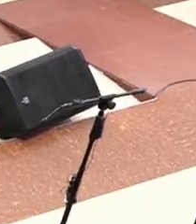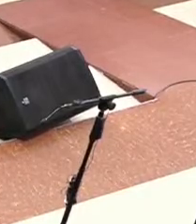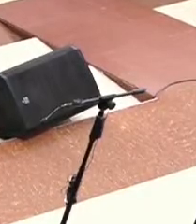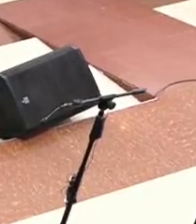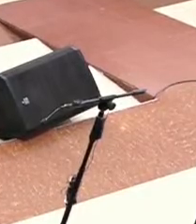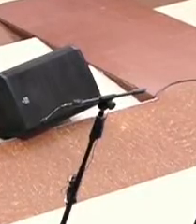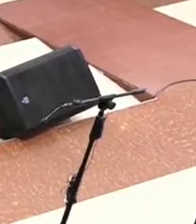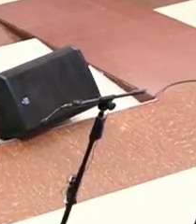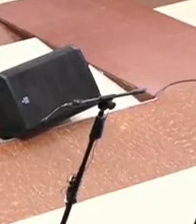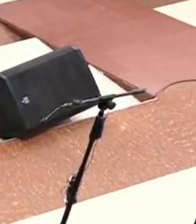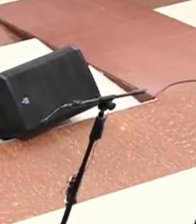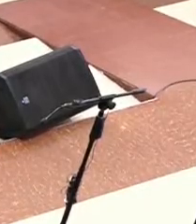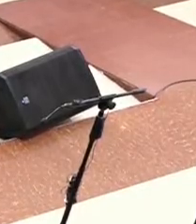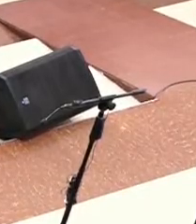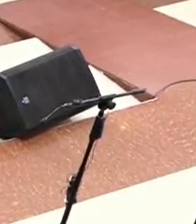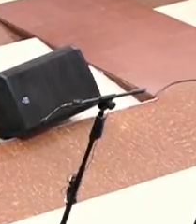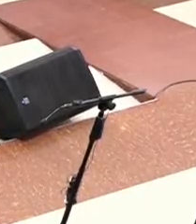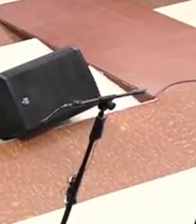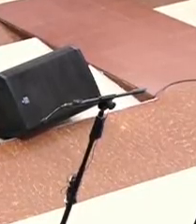Yesu